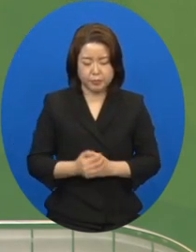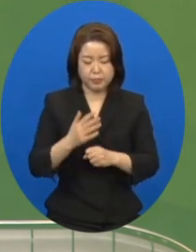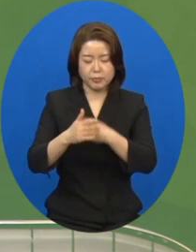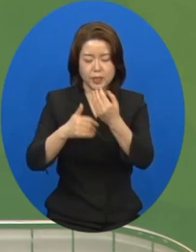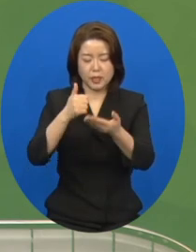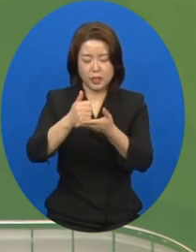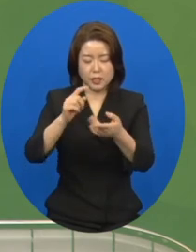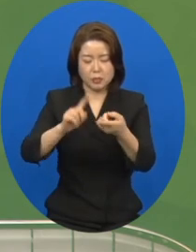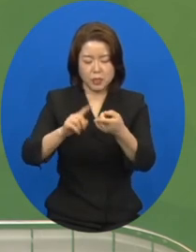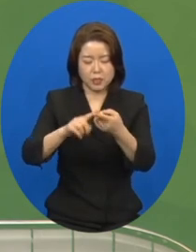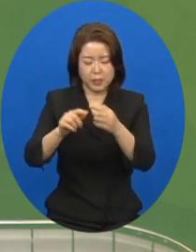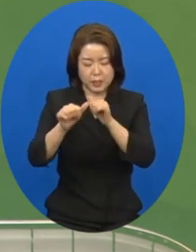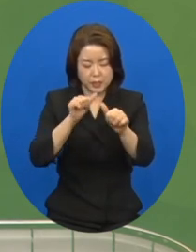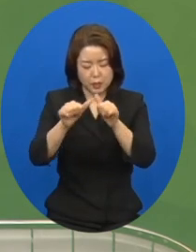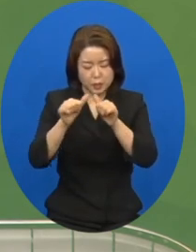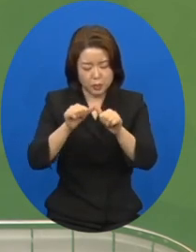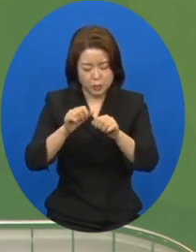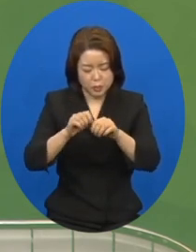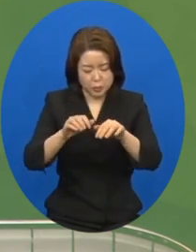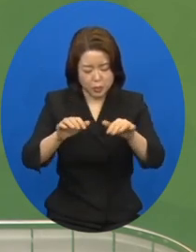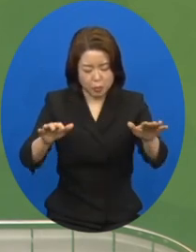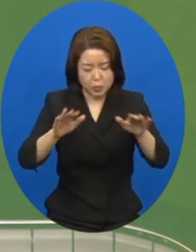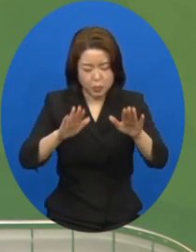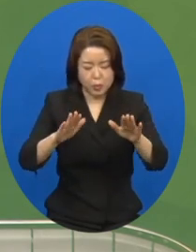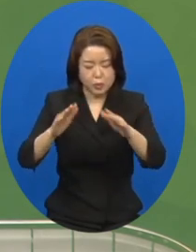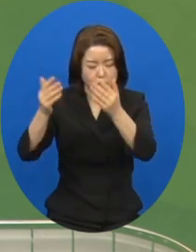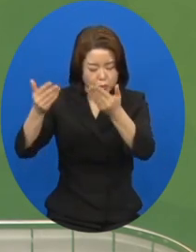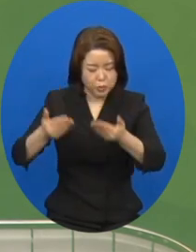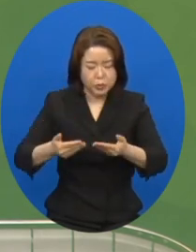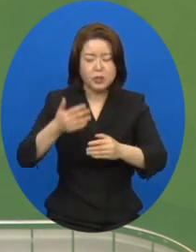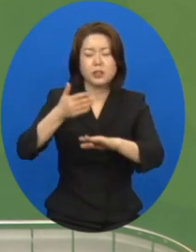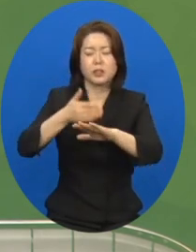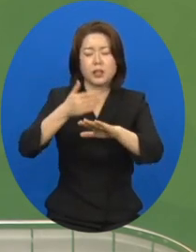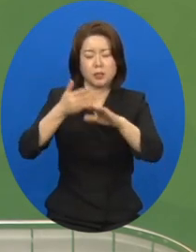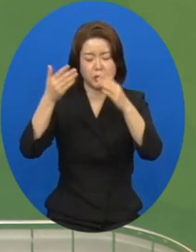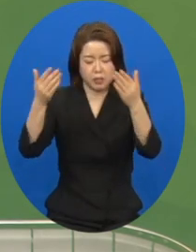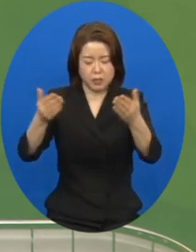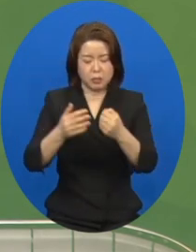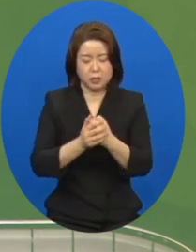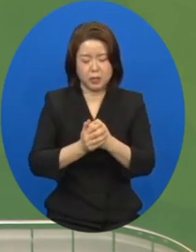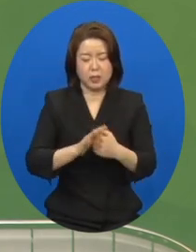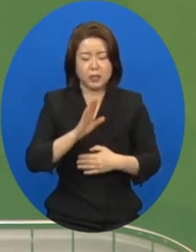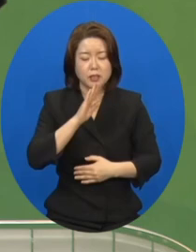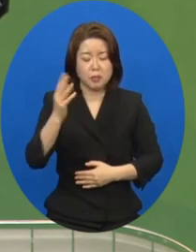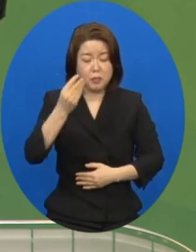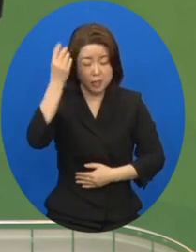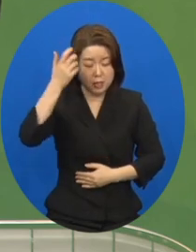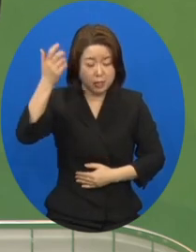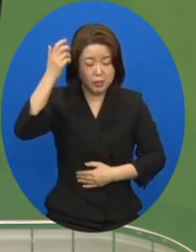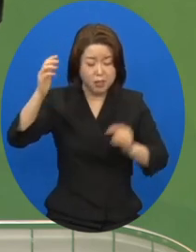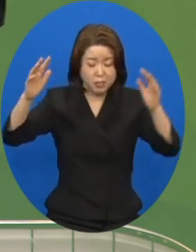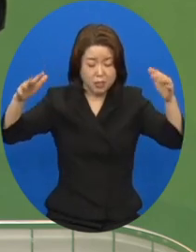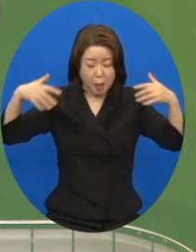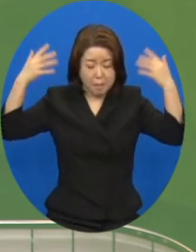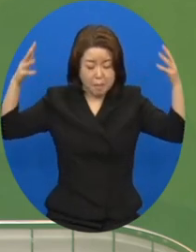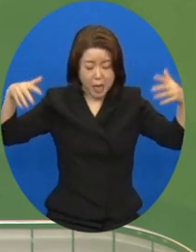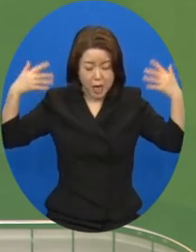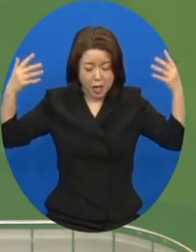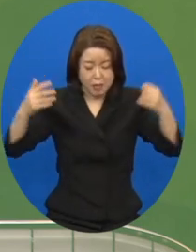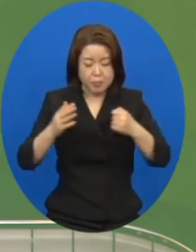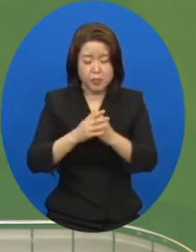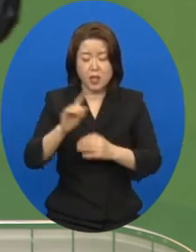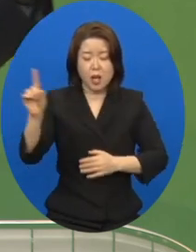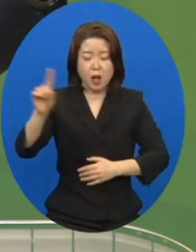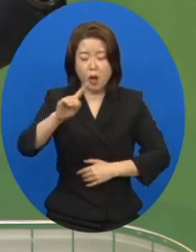하나님에 대한 소문을 오늘도 들려주시니 감사합니다. 정말 성령의 바람, 하나님